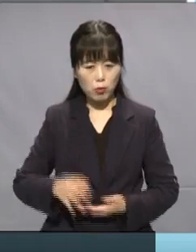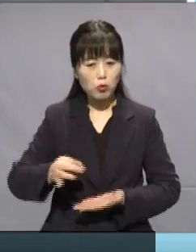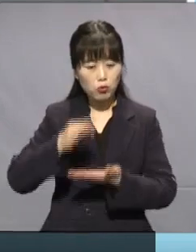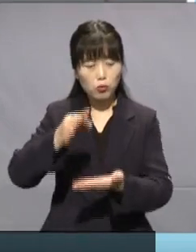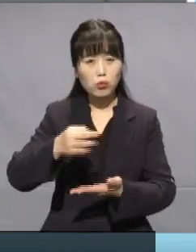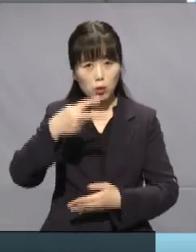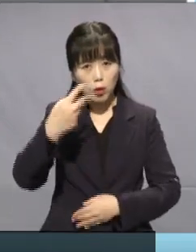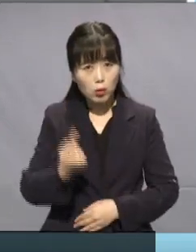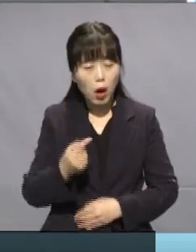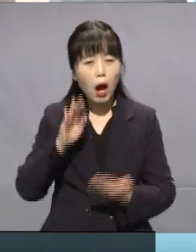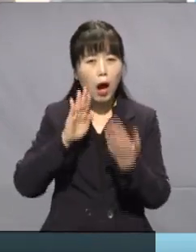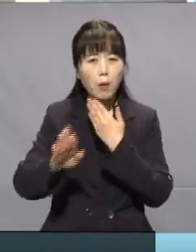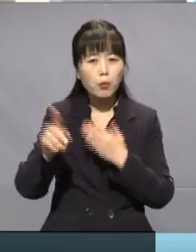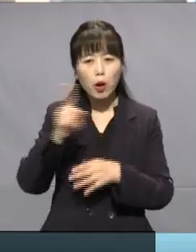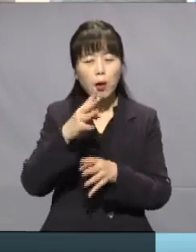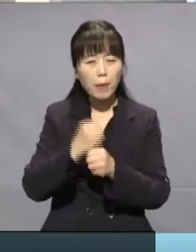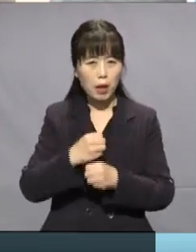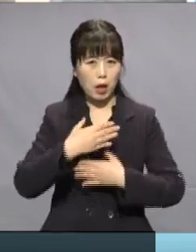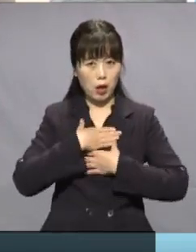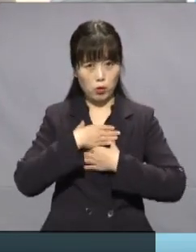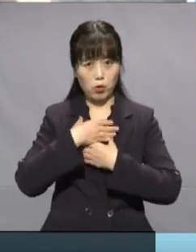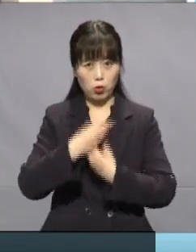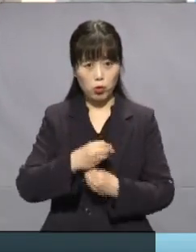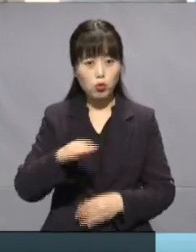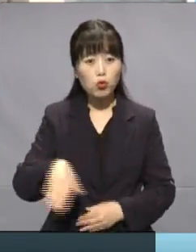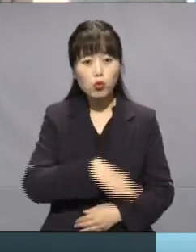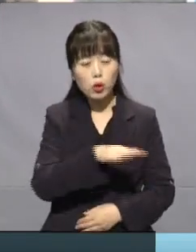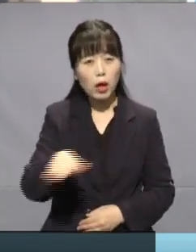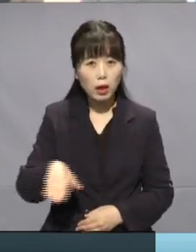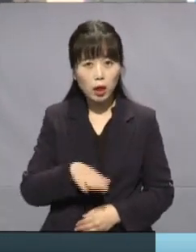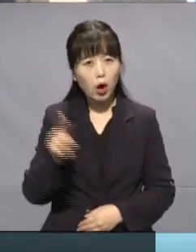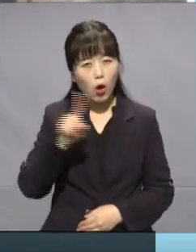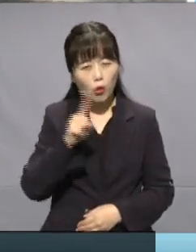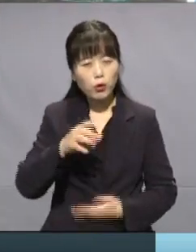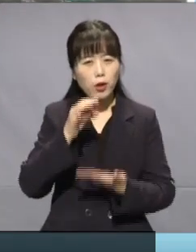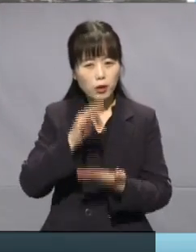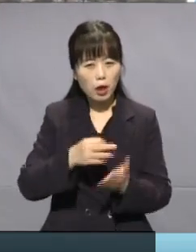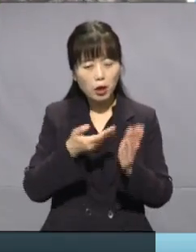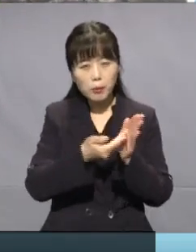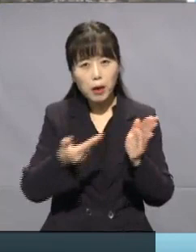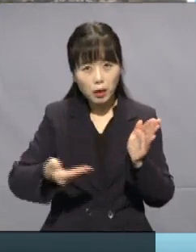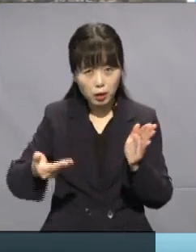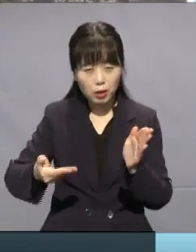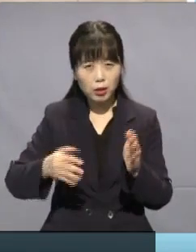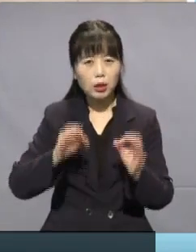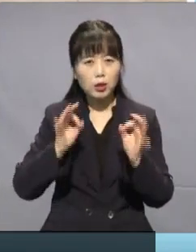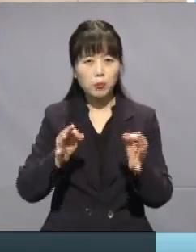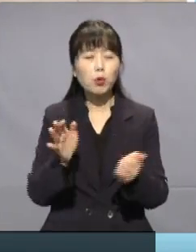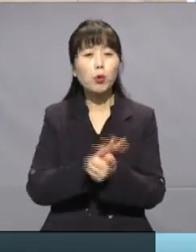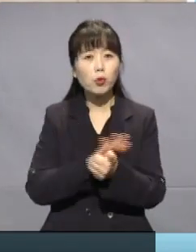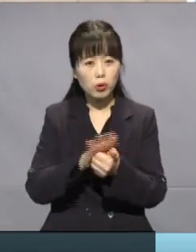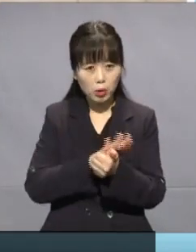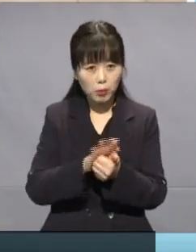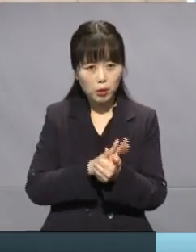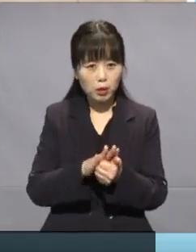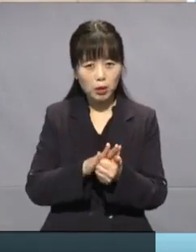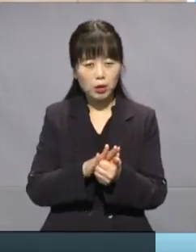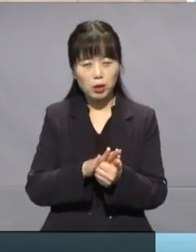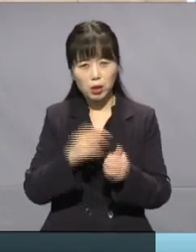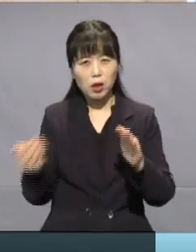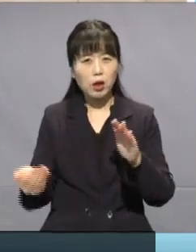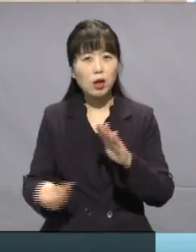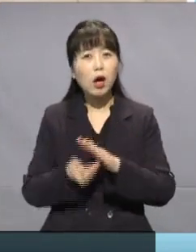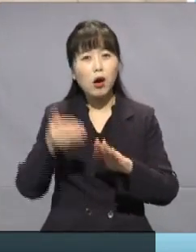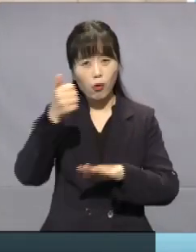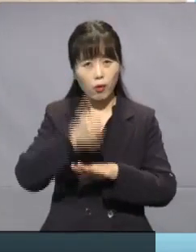이제 앞으로 얼마나 안정적으로 우리에게에 어떤 자금의 흐름이라든가 이런 금융 서비스를 어 좀 성과